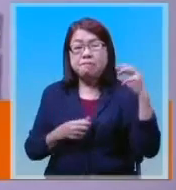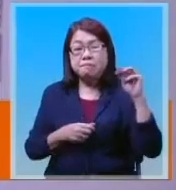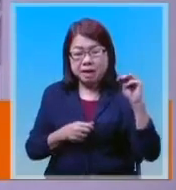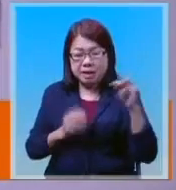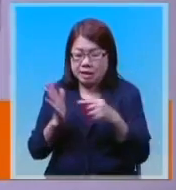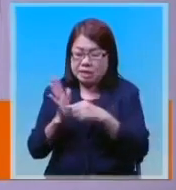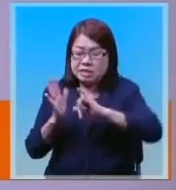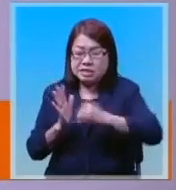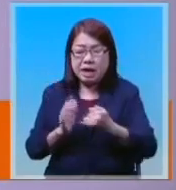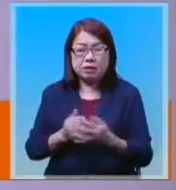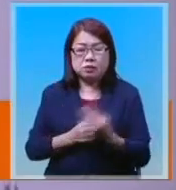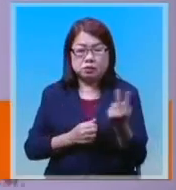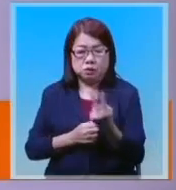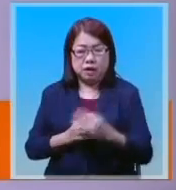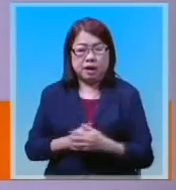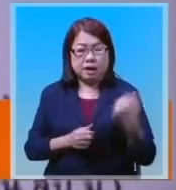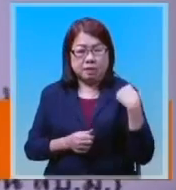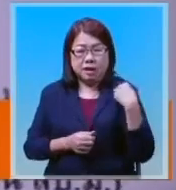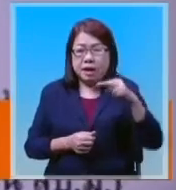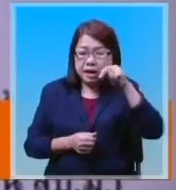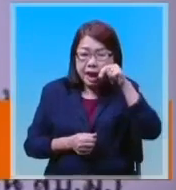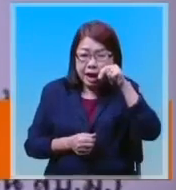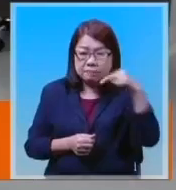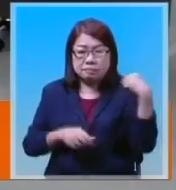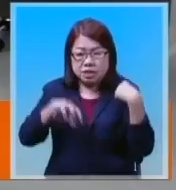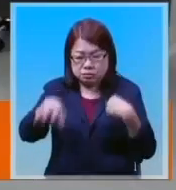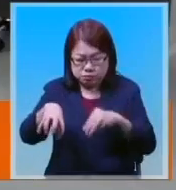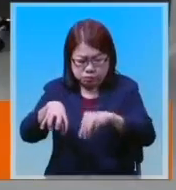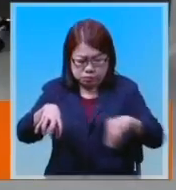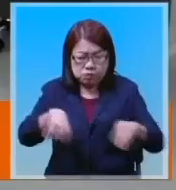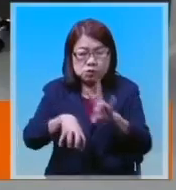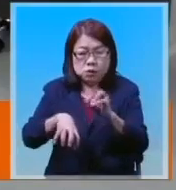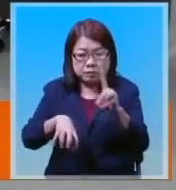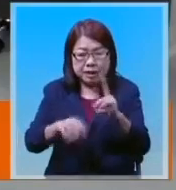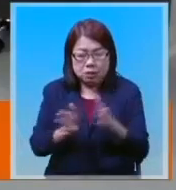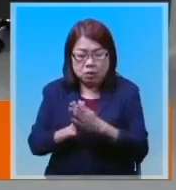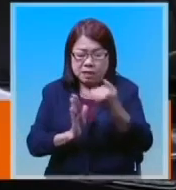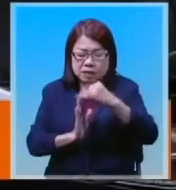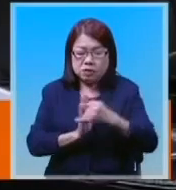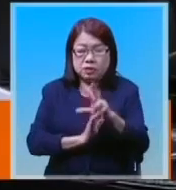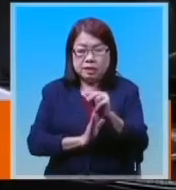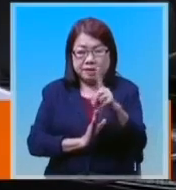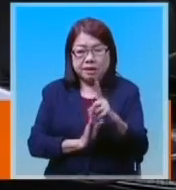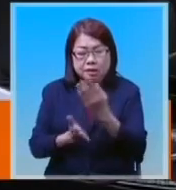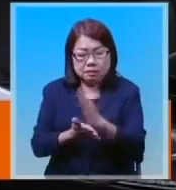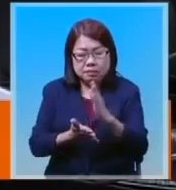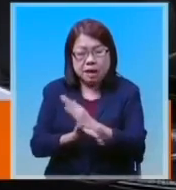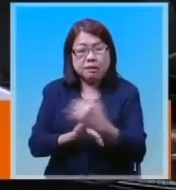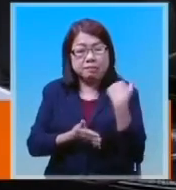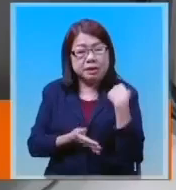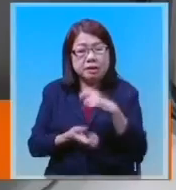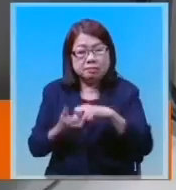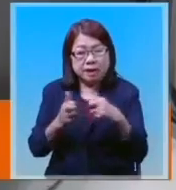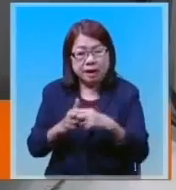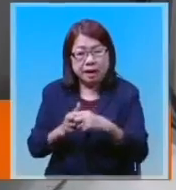าส่วนภูมิภาคมีพื้นที่สาขาที่เสี่ยงต่อการขาดแคลนน้ำ61สาขา31จังหวัดแบ่งเป็นพื้นที่การประปาสาขาที่เสี่ยงขาดแคลนน้ำ